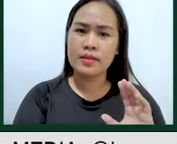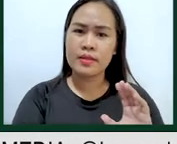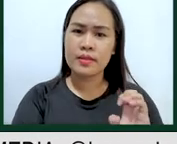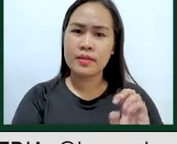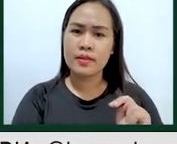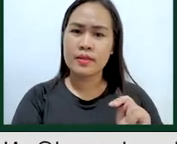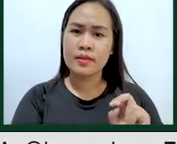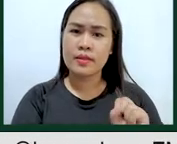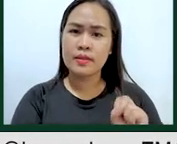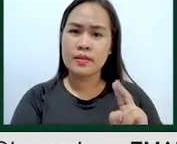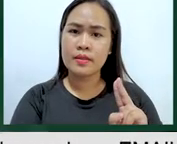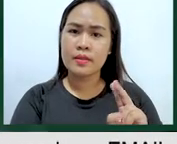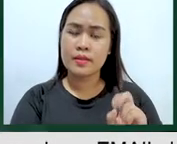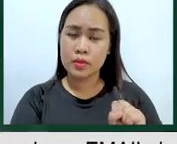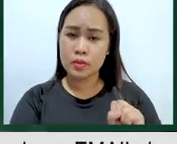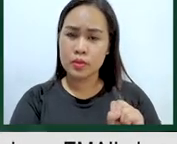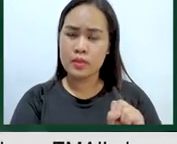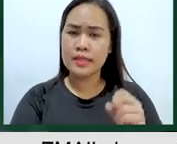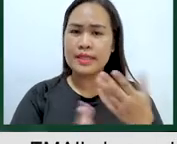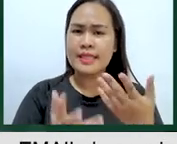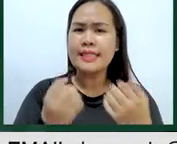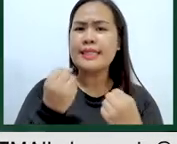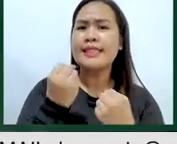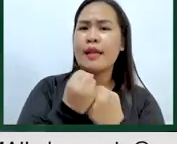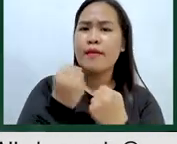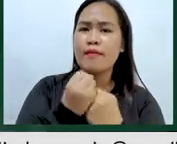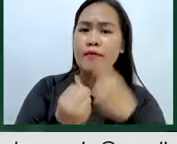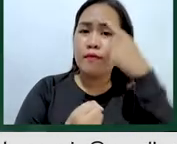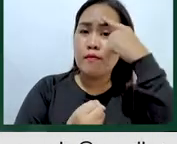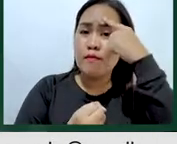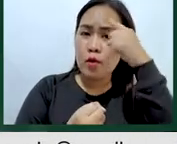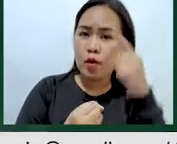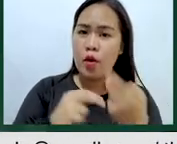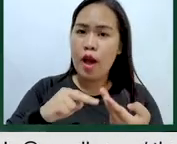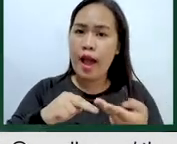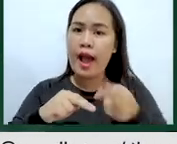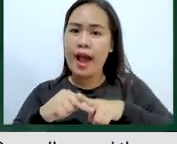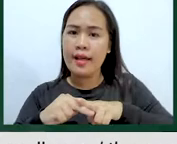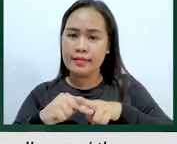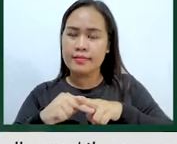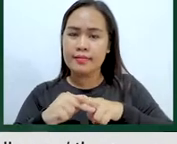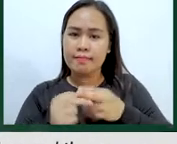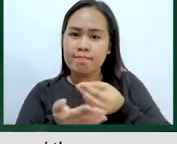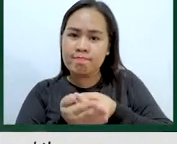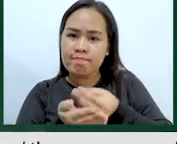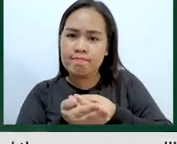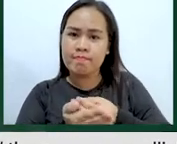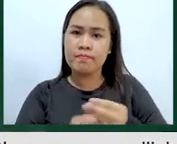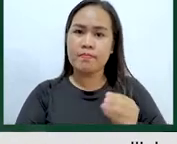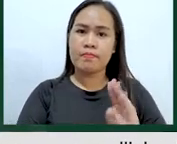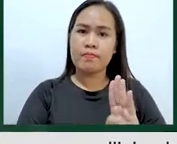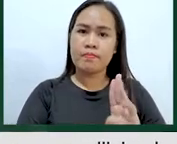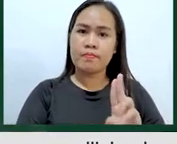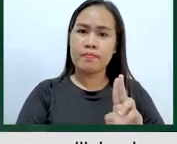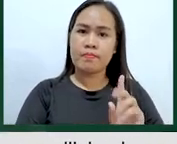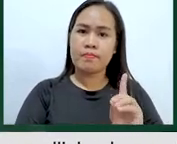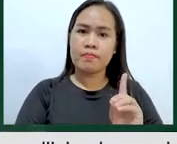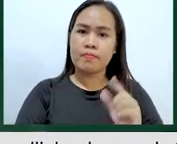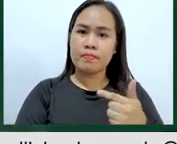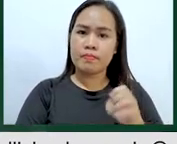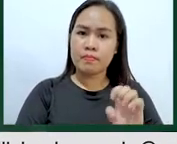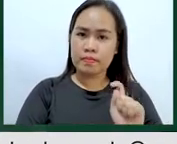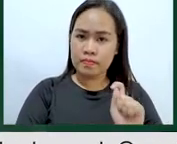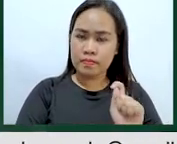also help sa pagtaas ng income ng ating barangay, no? Because of the internal revenue